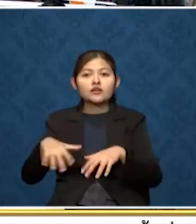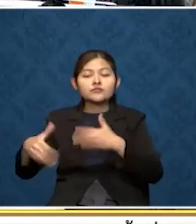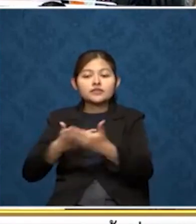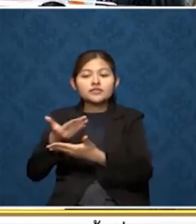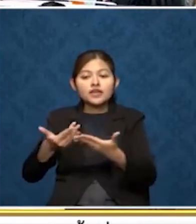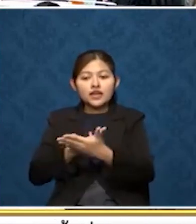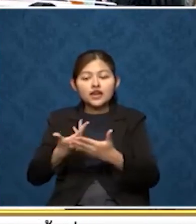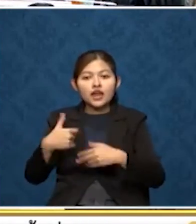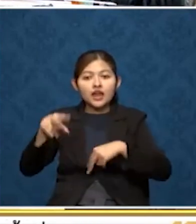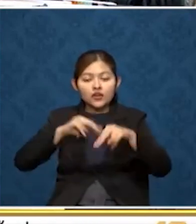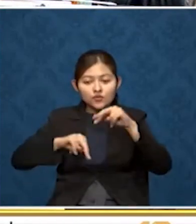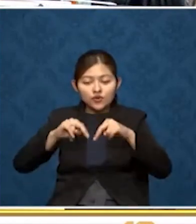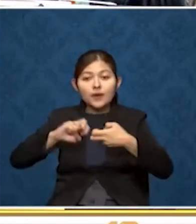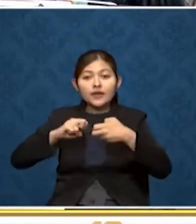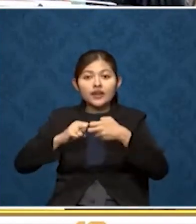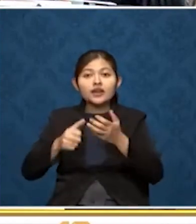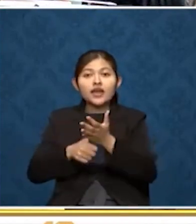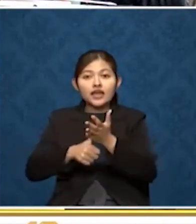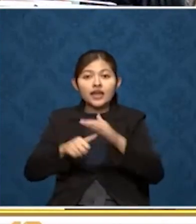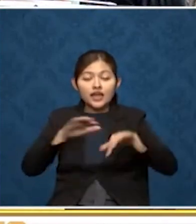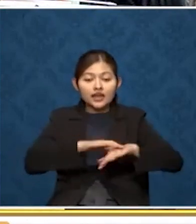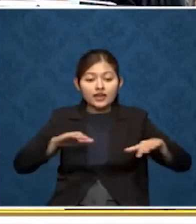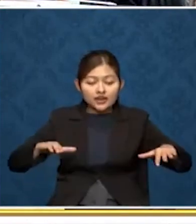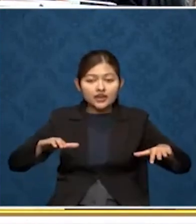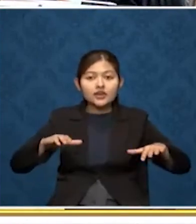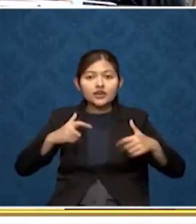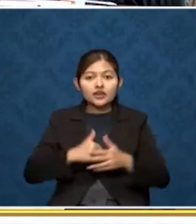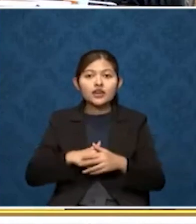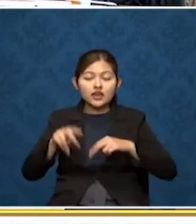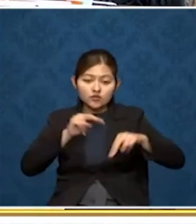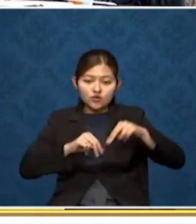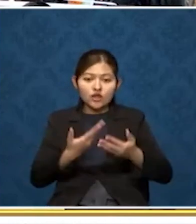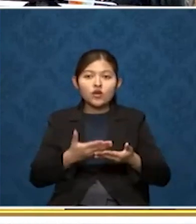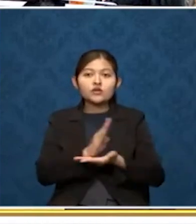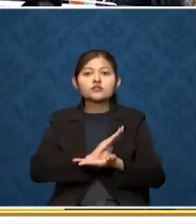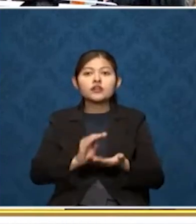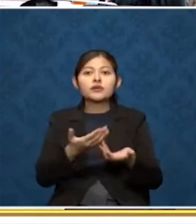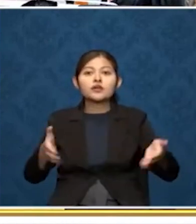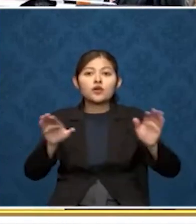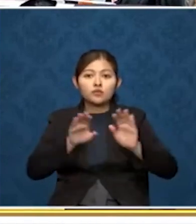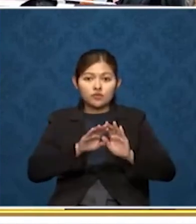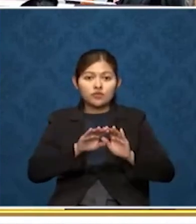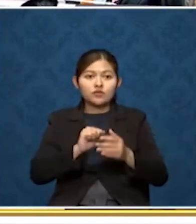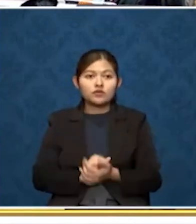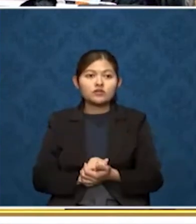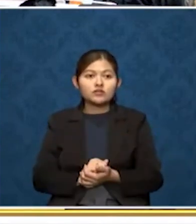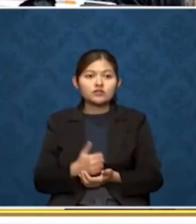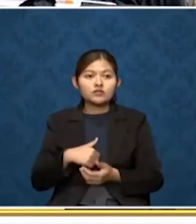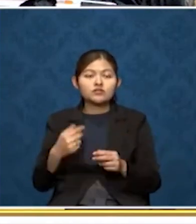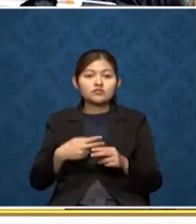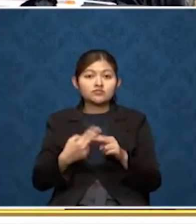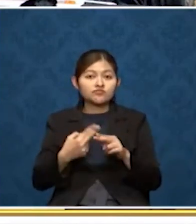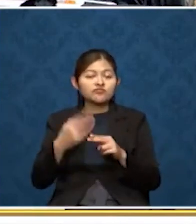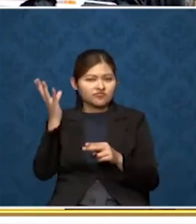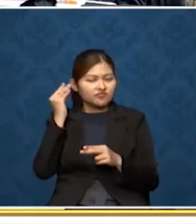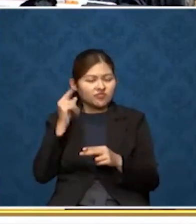ศึกษาการแก้ไขปัญหาดูแลเด็กเยาวชนและความมั่นคงของสถาบันครอบครัวฟังดูชื่อเนี่ยเหมือนจะ